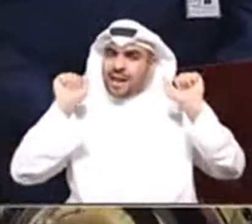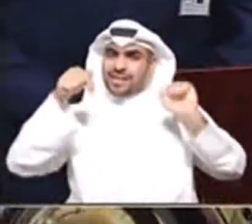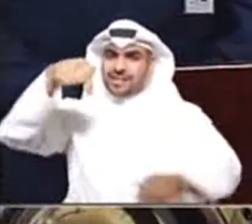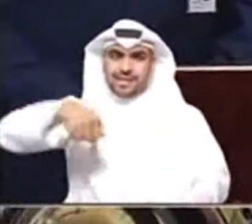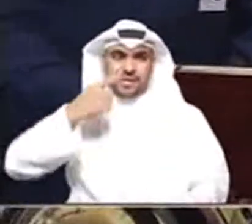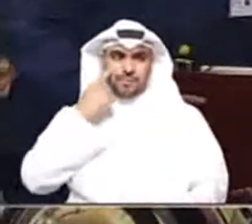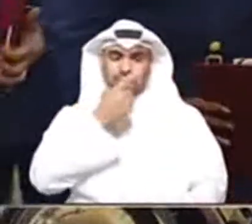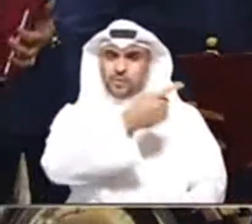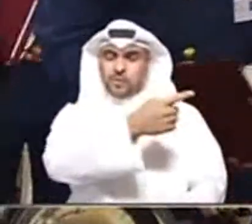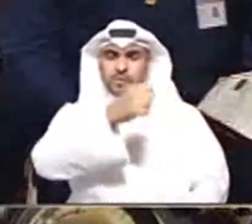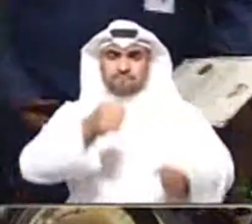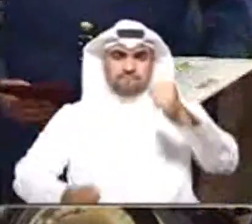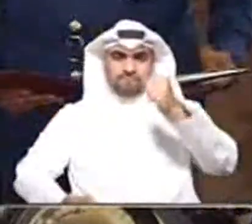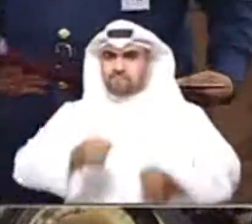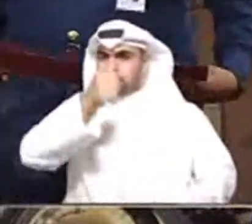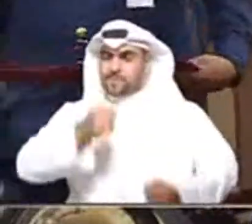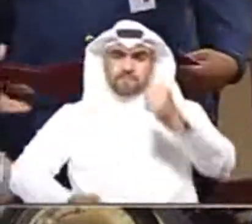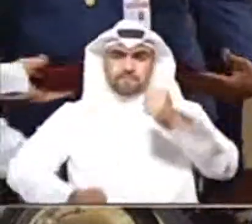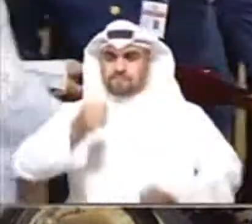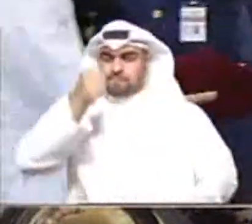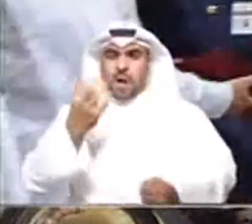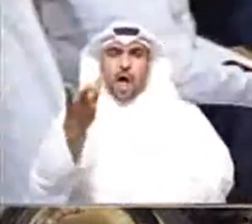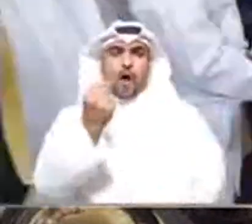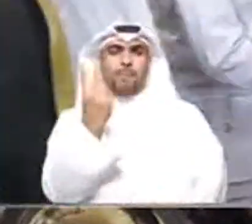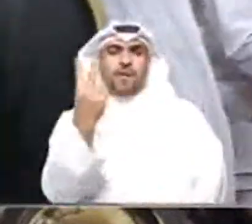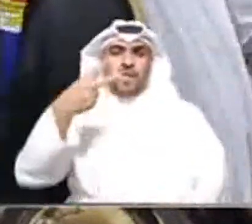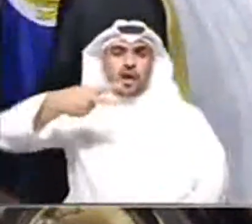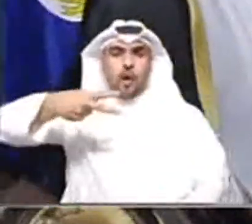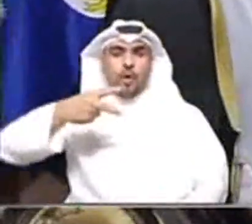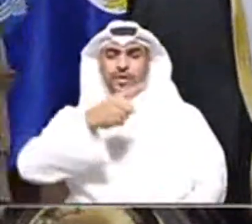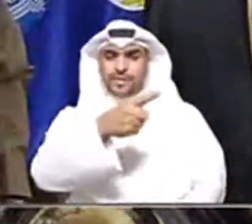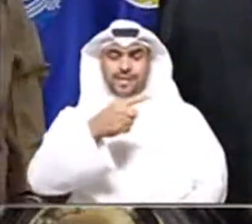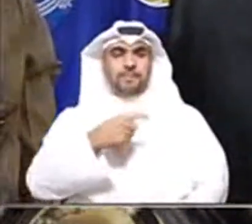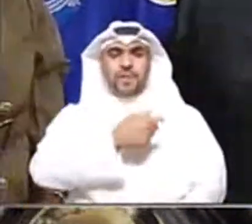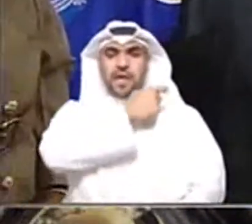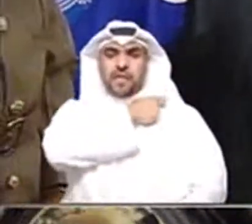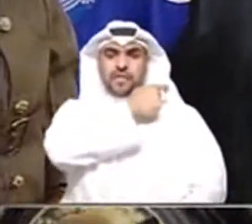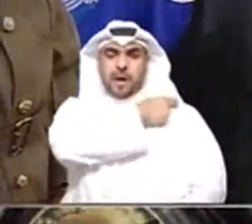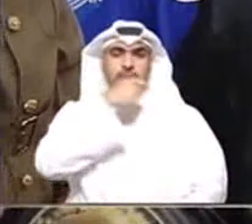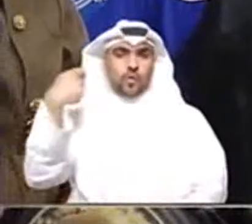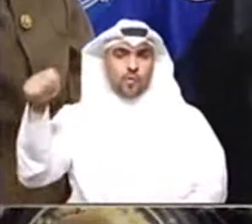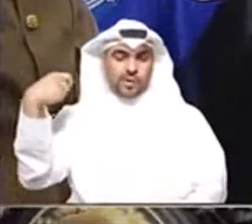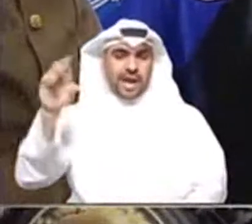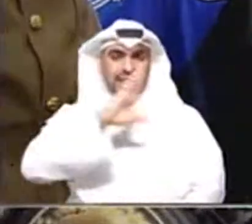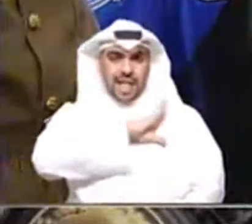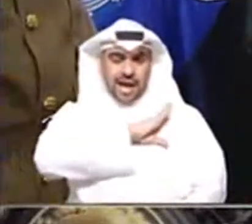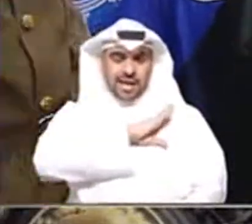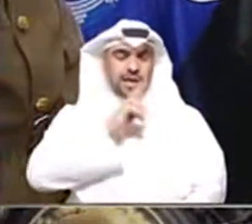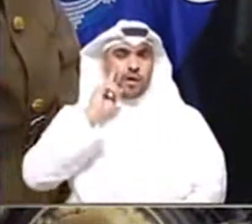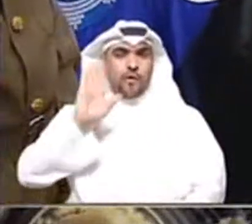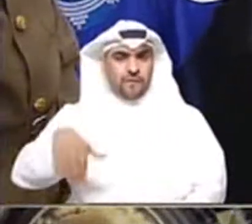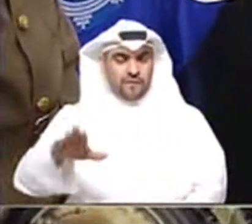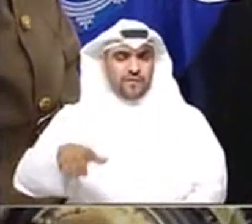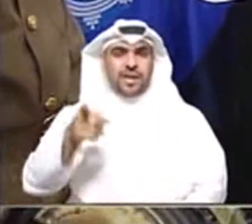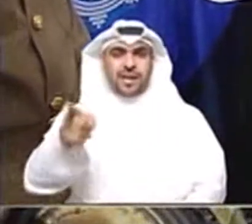والأركان المشتركة 22، والتي ضمت عددا من ضباط وزارة الداخلية والحرس الوطني إلى جانب